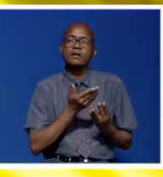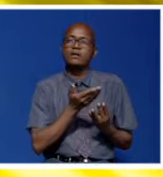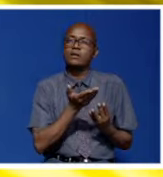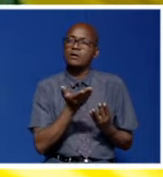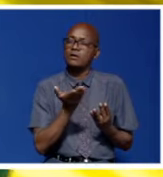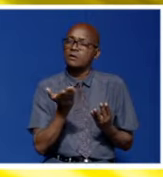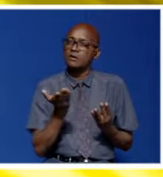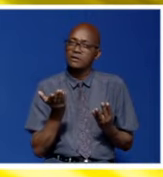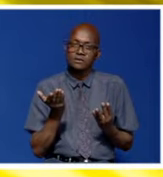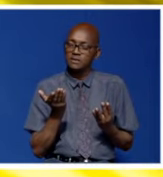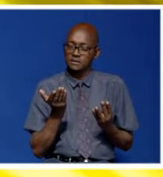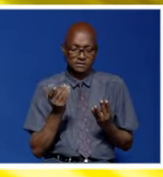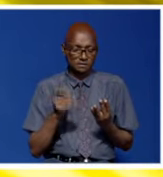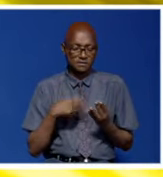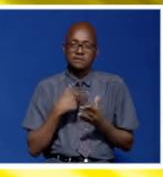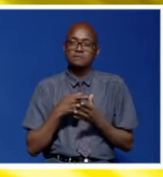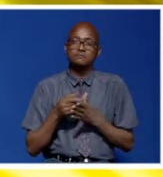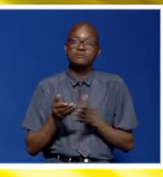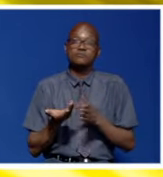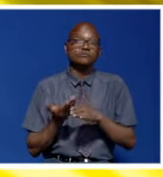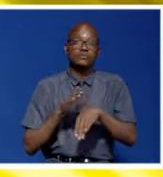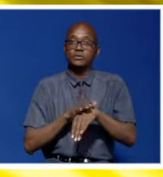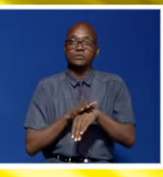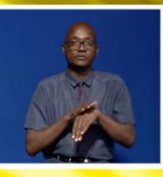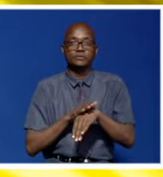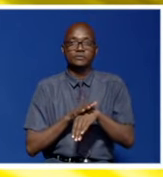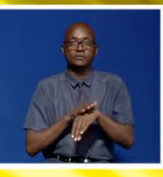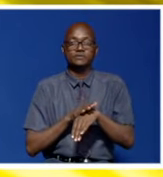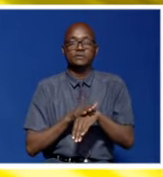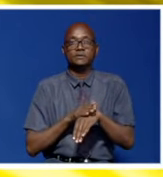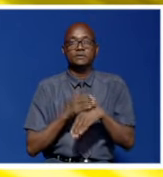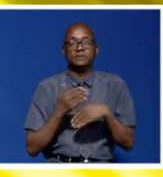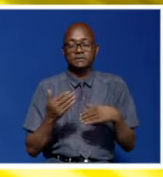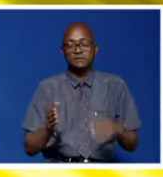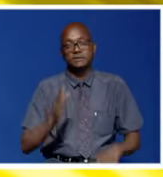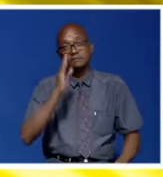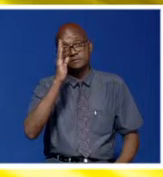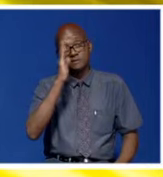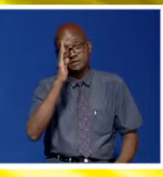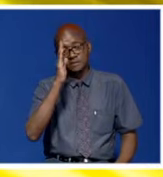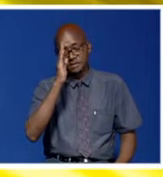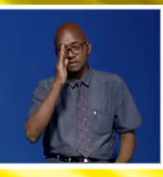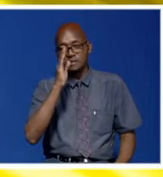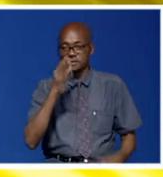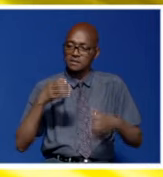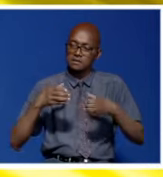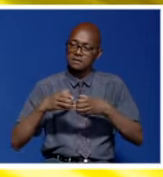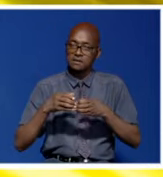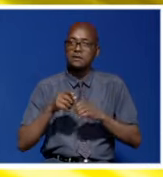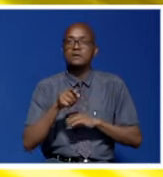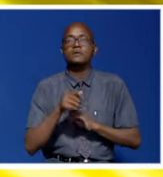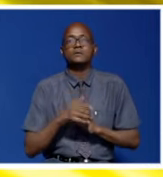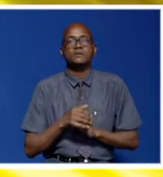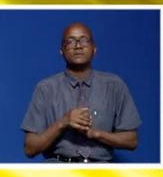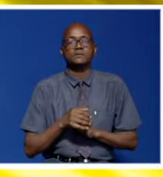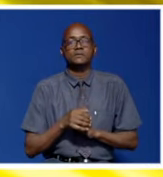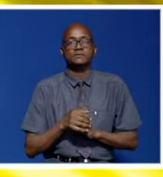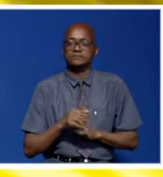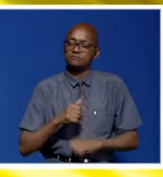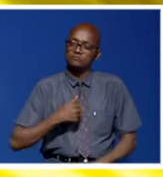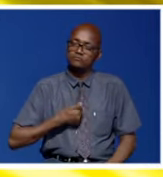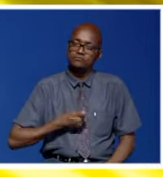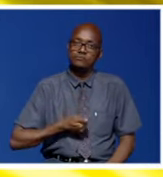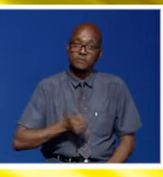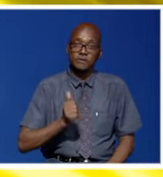lile miundombinu. Mchana huu anaitisha kikao, na yeye